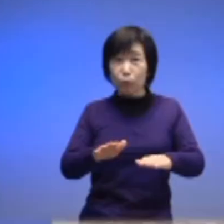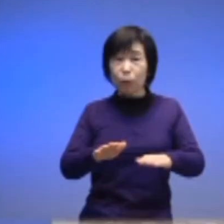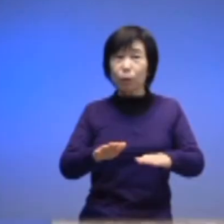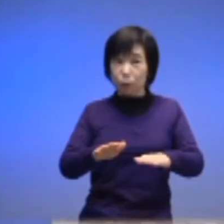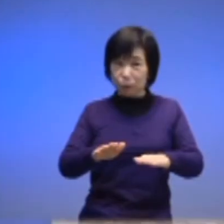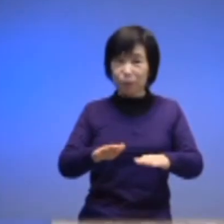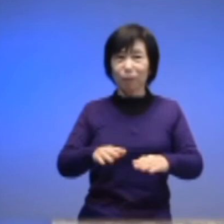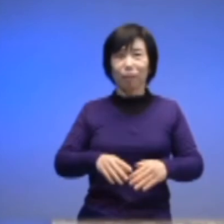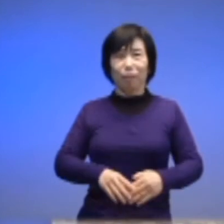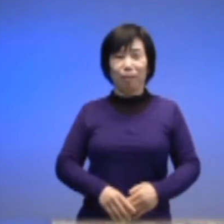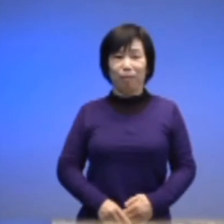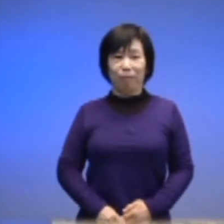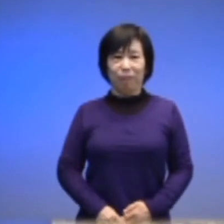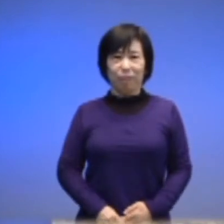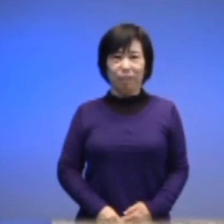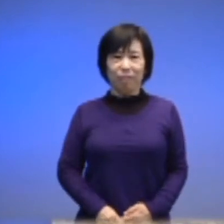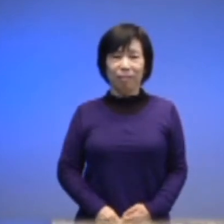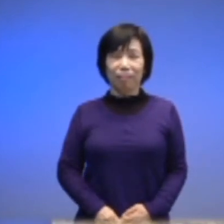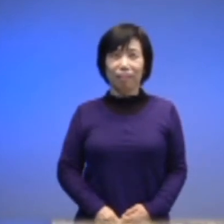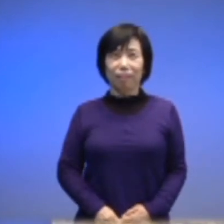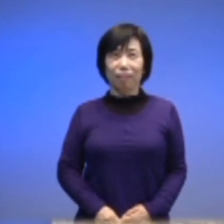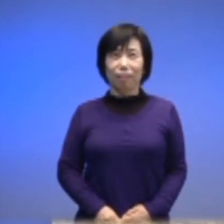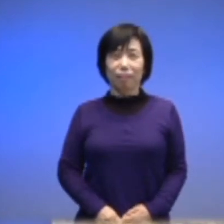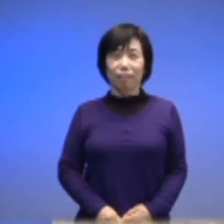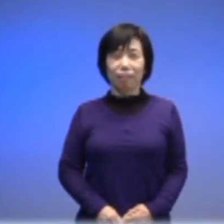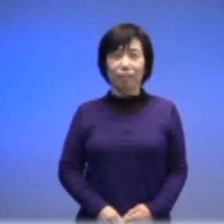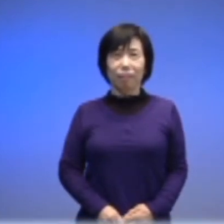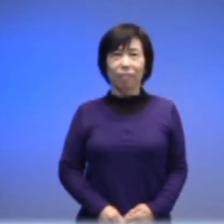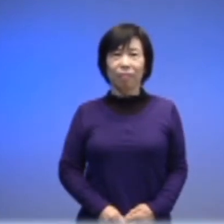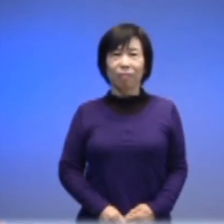できそうやわ。 足腰伸びるわ。